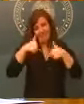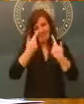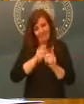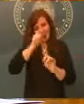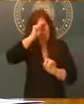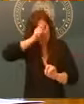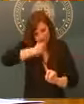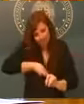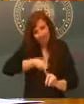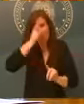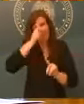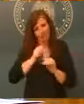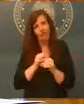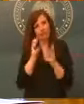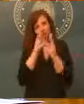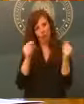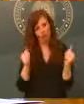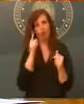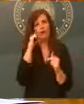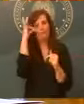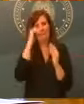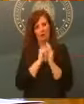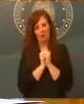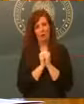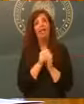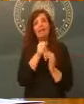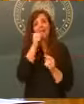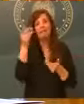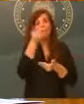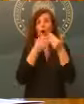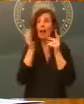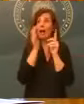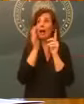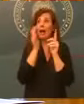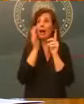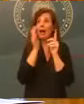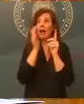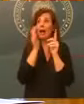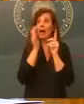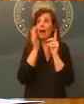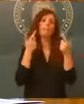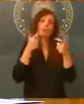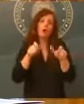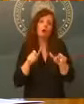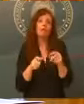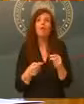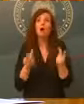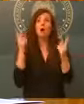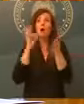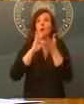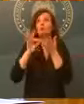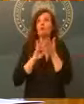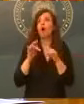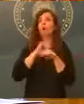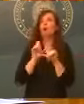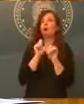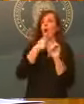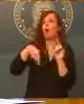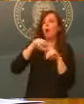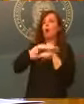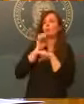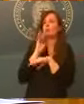collaborazione di tutti perché la scuola non è un tema che riguarda il Ministero dell'Istruzione. e basta. La scuola